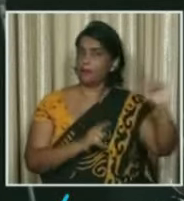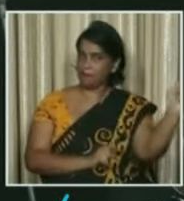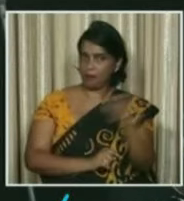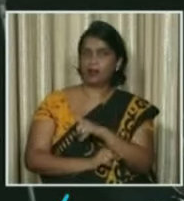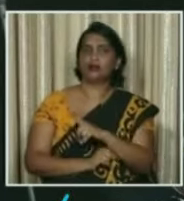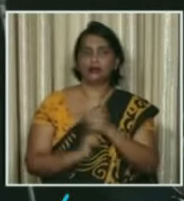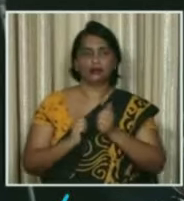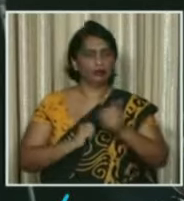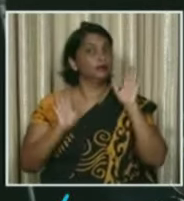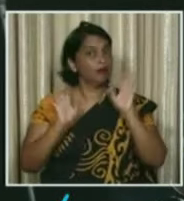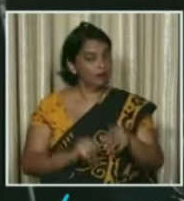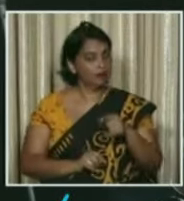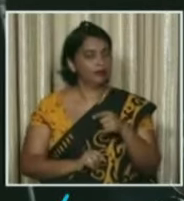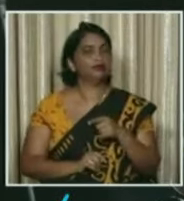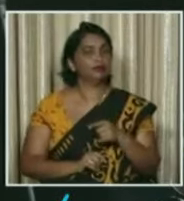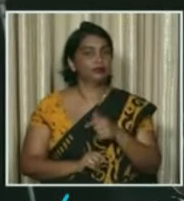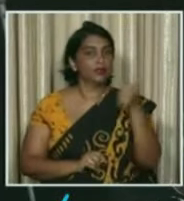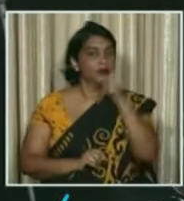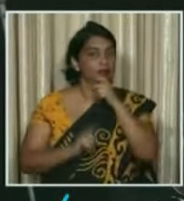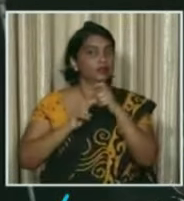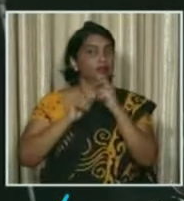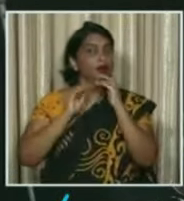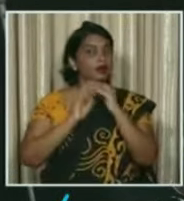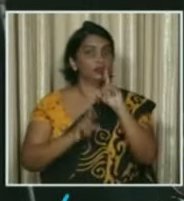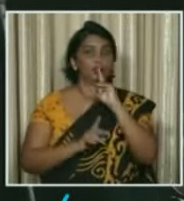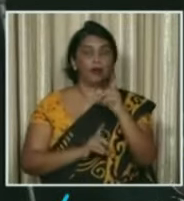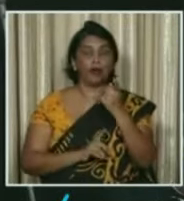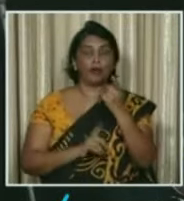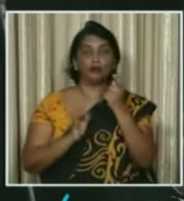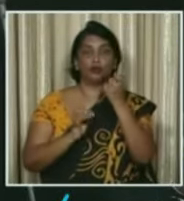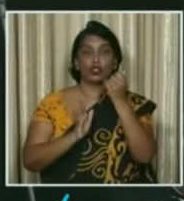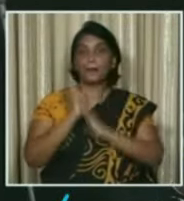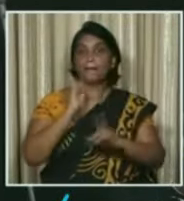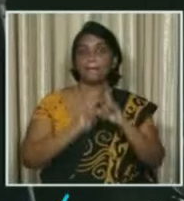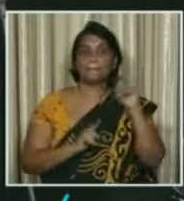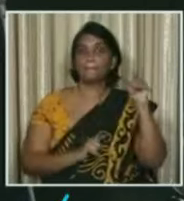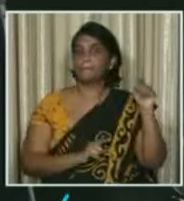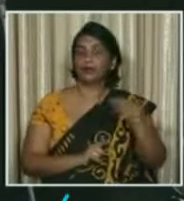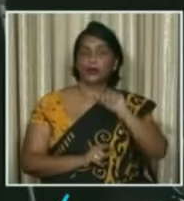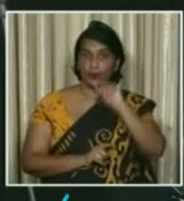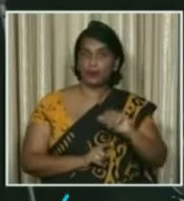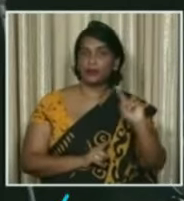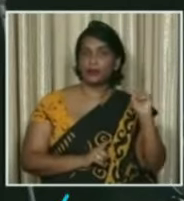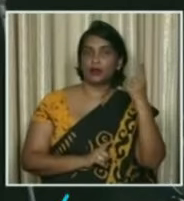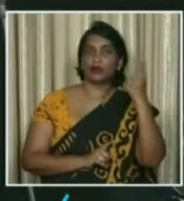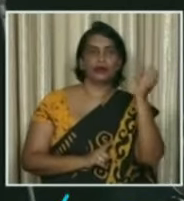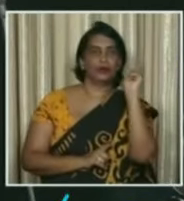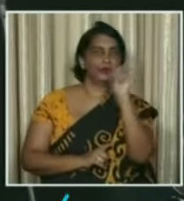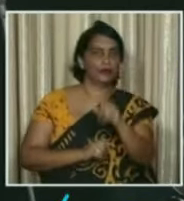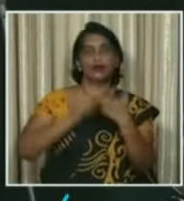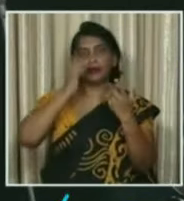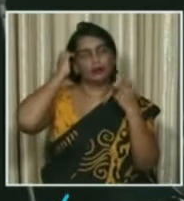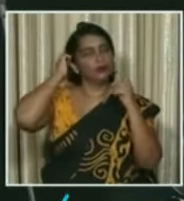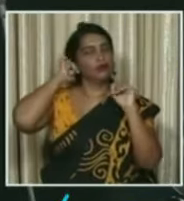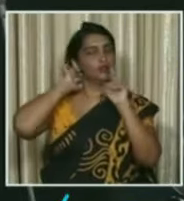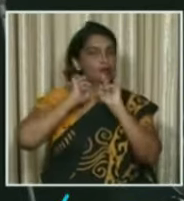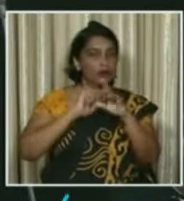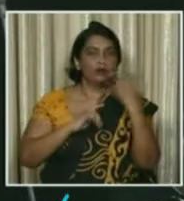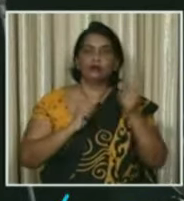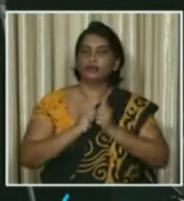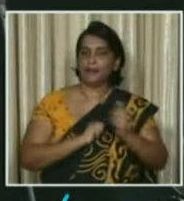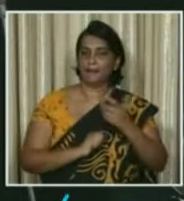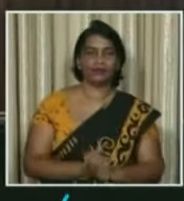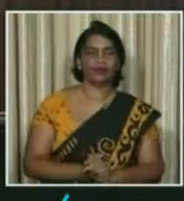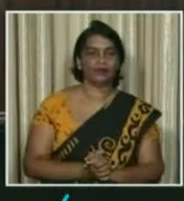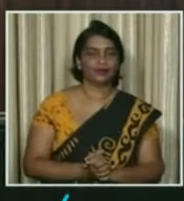ක්‍රියා කරන්නේ කියලා. නමුත් සුරාපත් දෙපාර්තමේන්තුව කියනවා මුදල් අමාත්‍යාංශයෙන් නිශ්චිත නියෝගයක් සඳහා පැනවිලා නැති නිසා ඒ කටයුත්ත